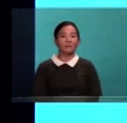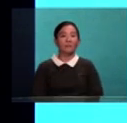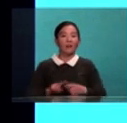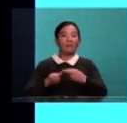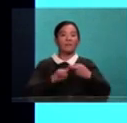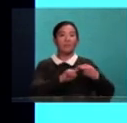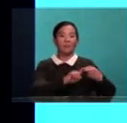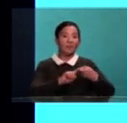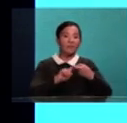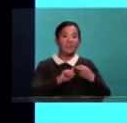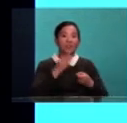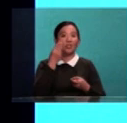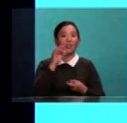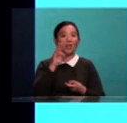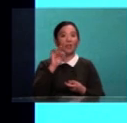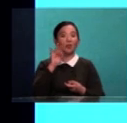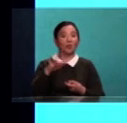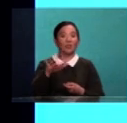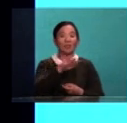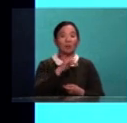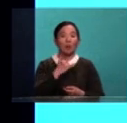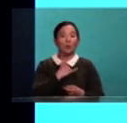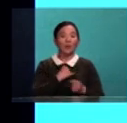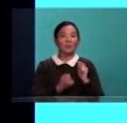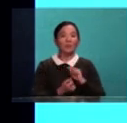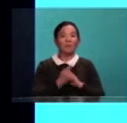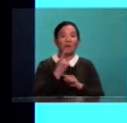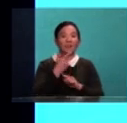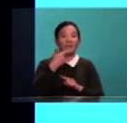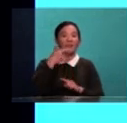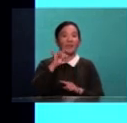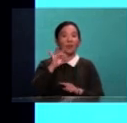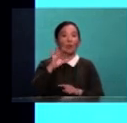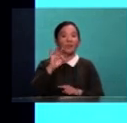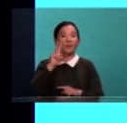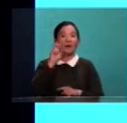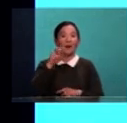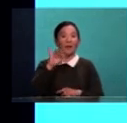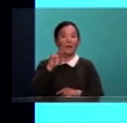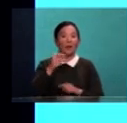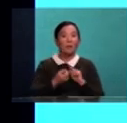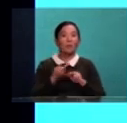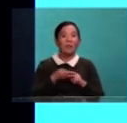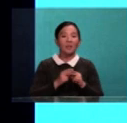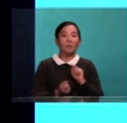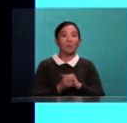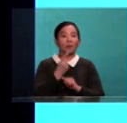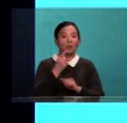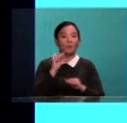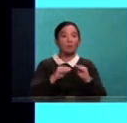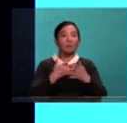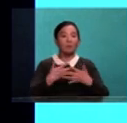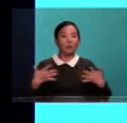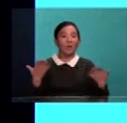Взаимодействие в щелочной среде. В щелочной среде у нас появляется гидроксид калия. При этом образуются продукты, в